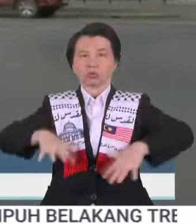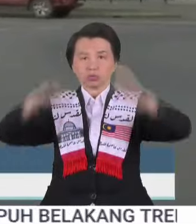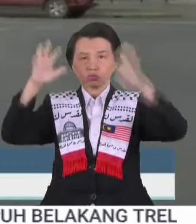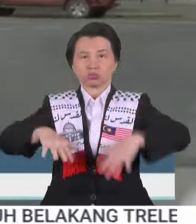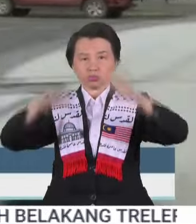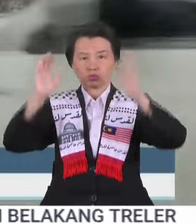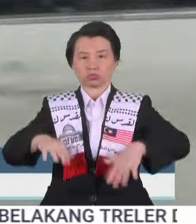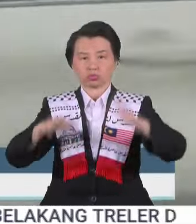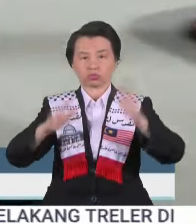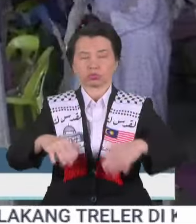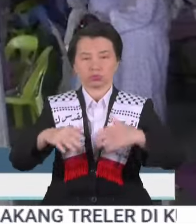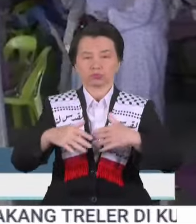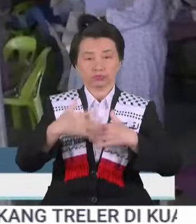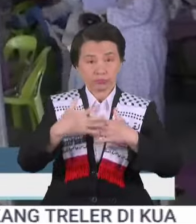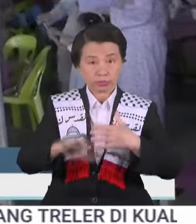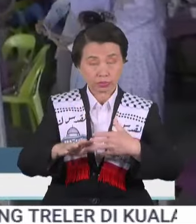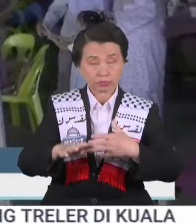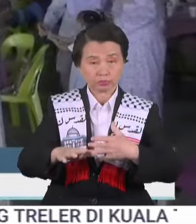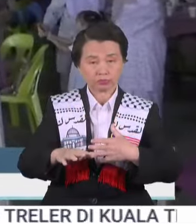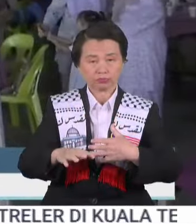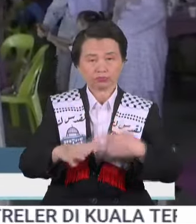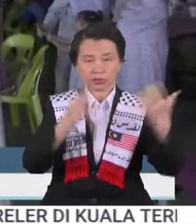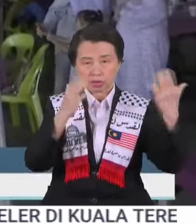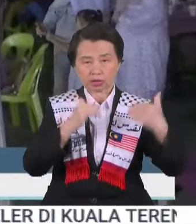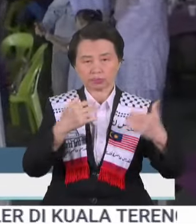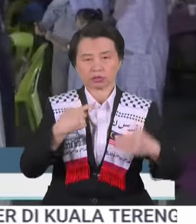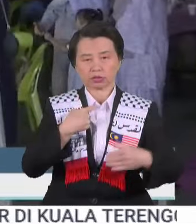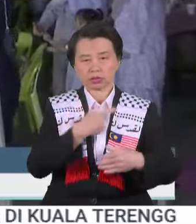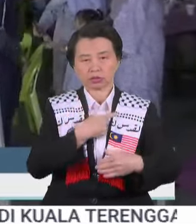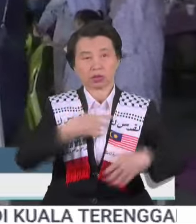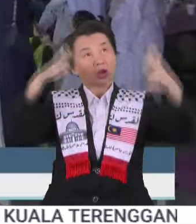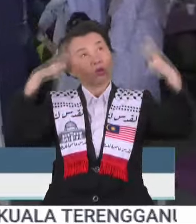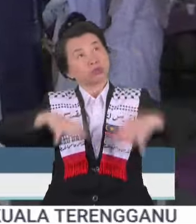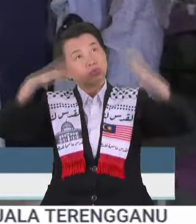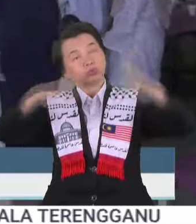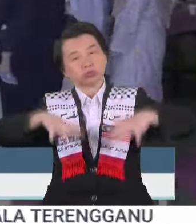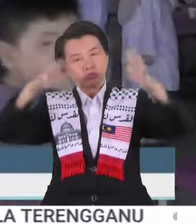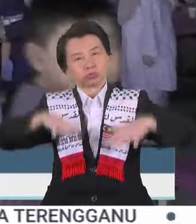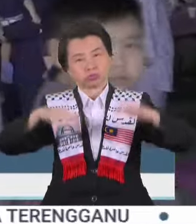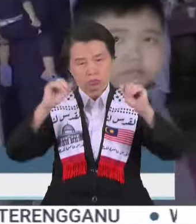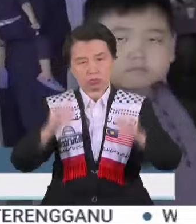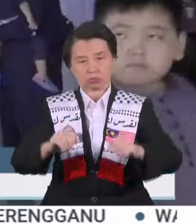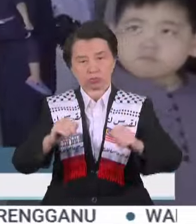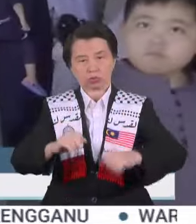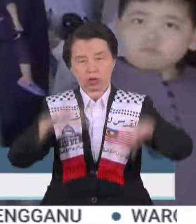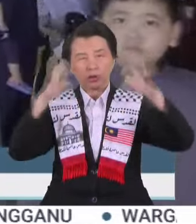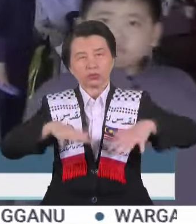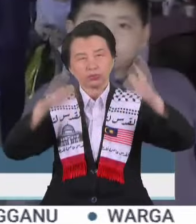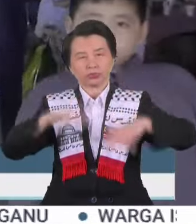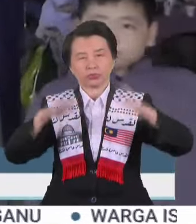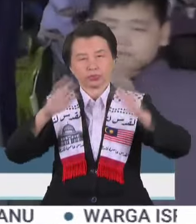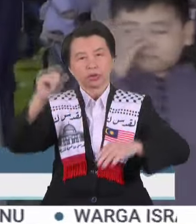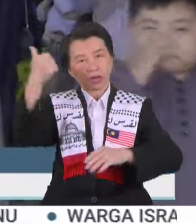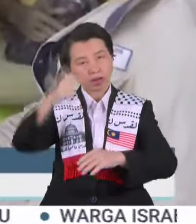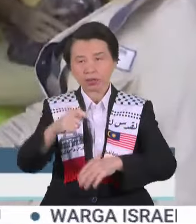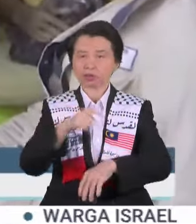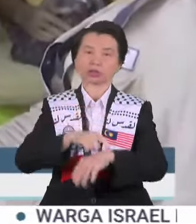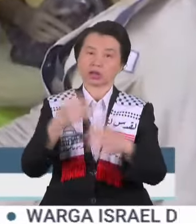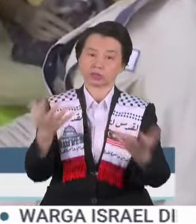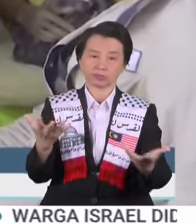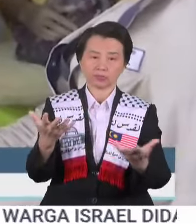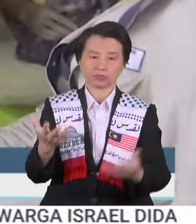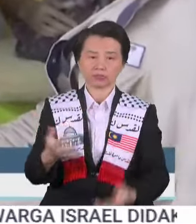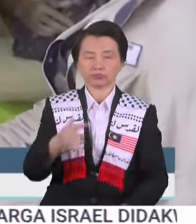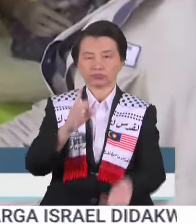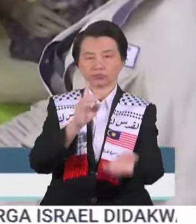balik kemarau, dan harapan kita supaya hujan akan dapat turun pada bila-bila masa.